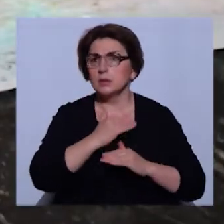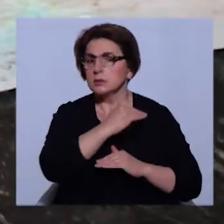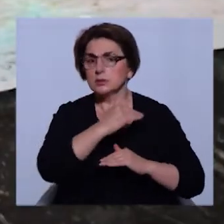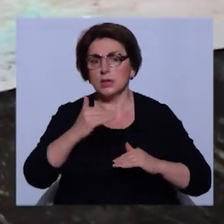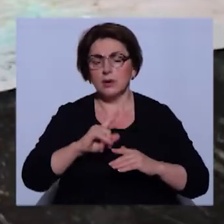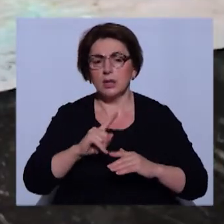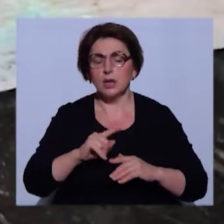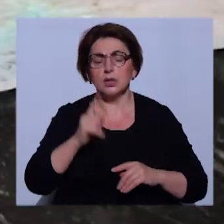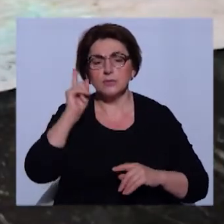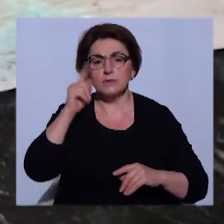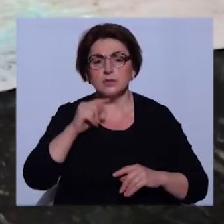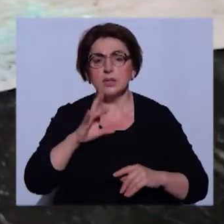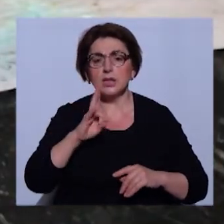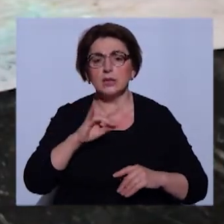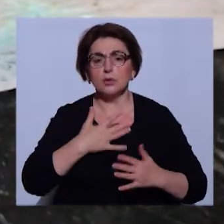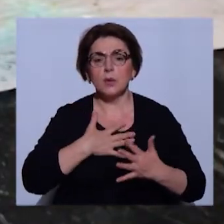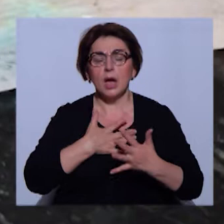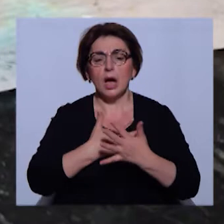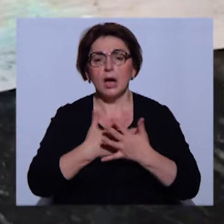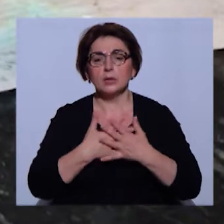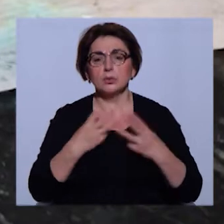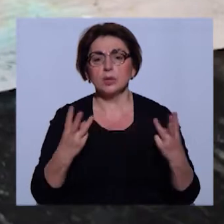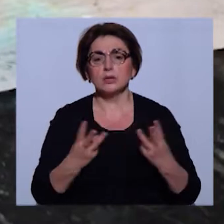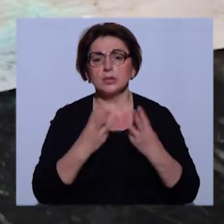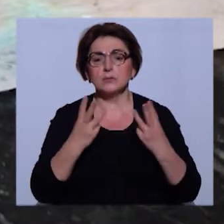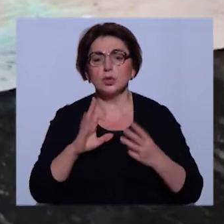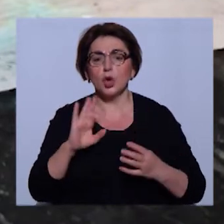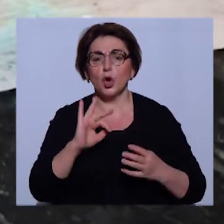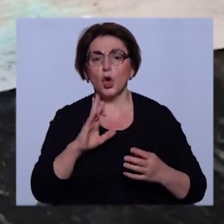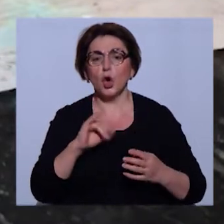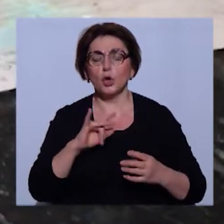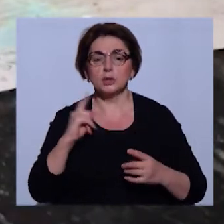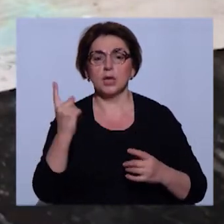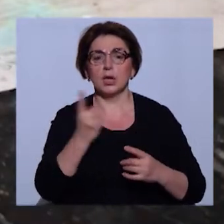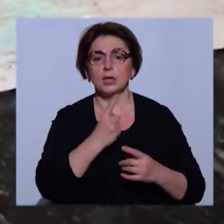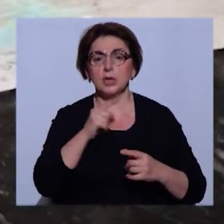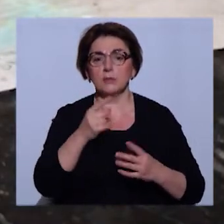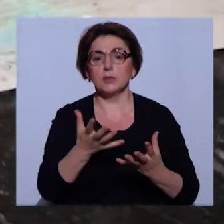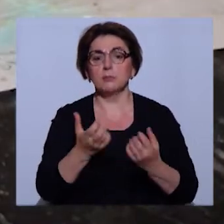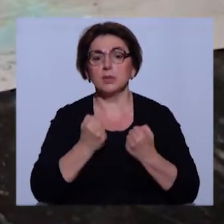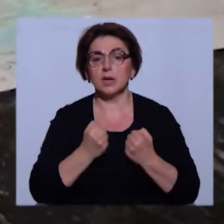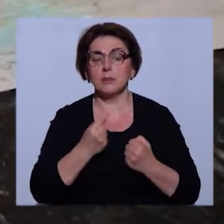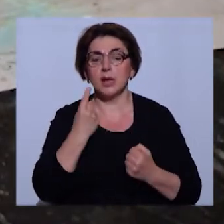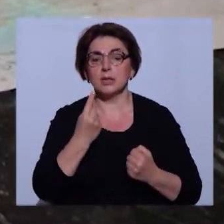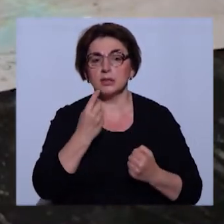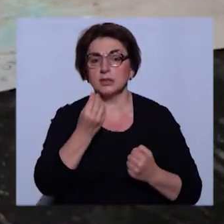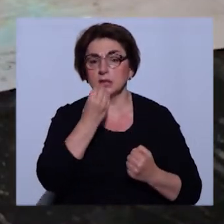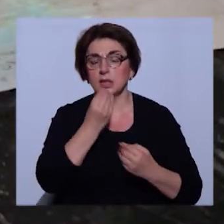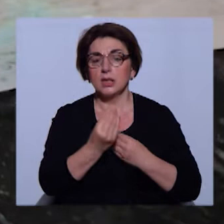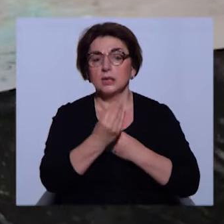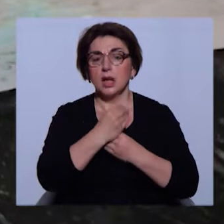ნატრიუმი აქტიურად იწვის ქლორის არეში და ამ დროს მიიღება ჩვენი საკვების ერთ-ერთი დანამატი ნატრიუმის ქლორიდი,